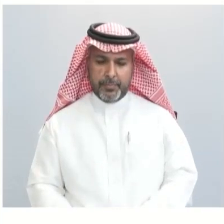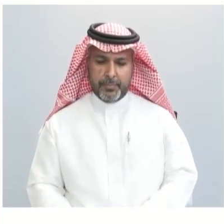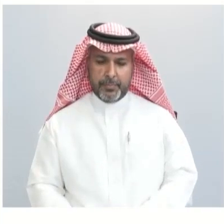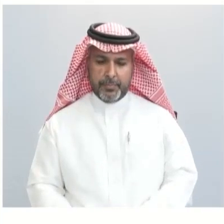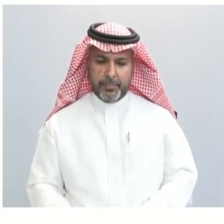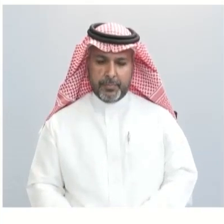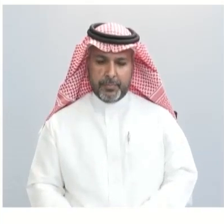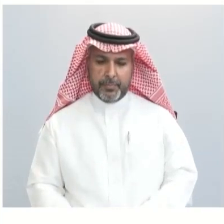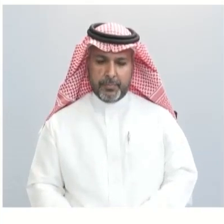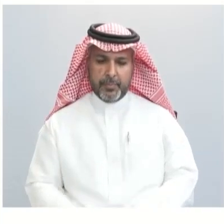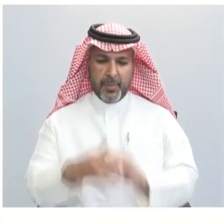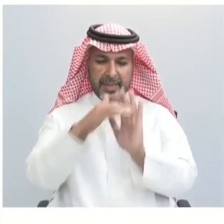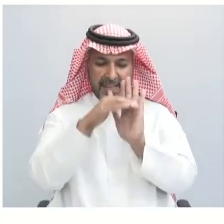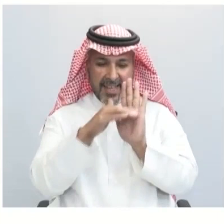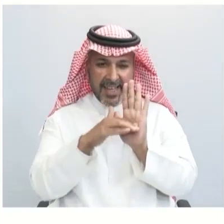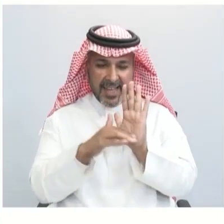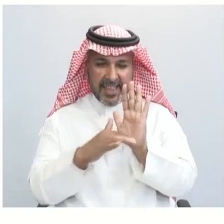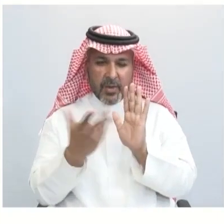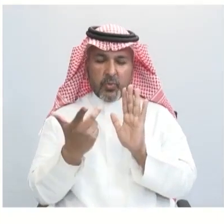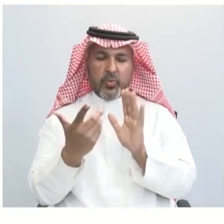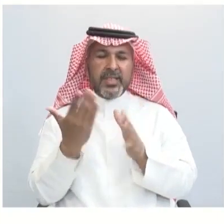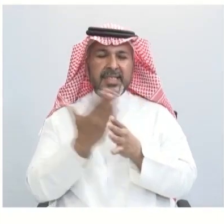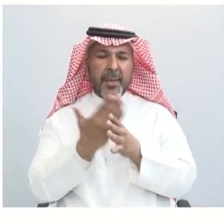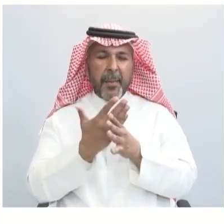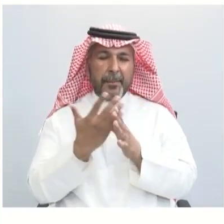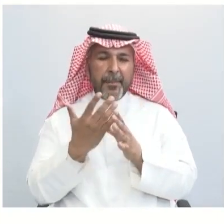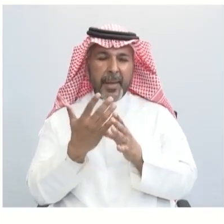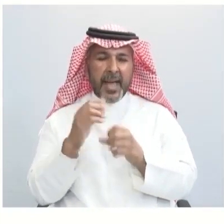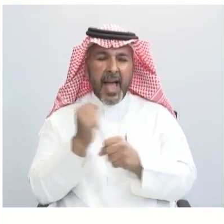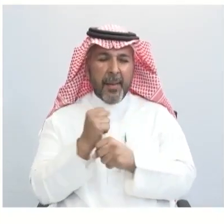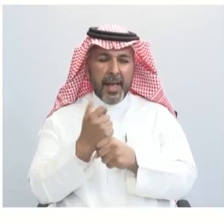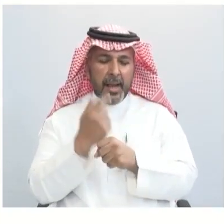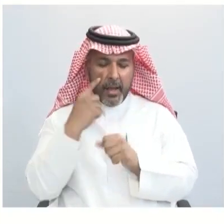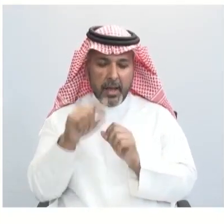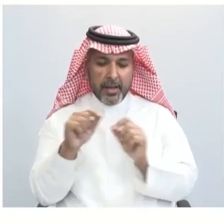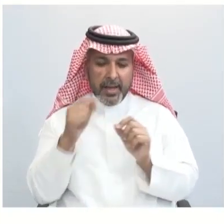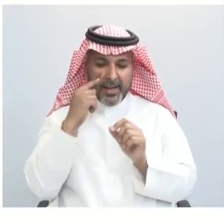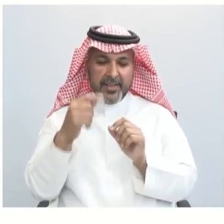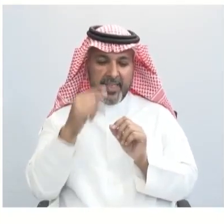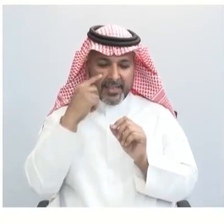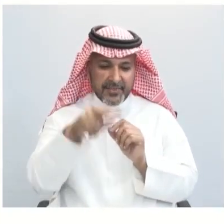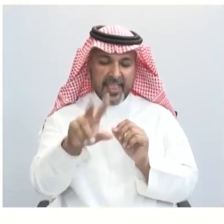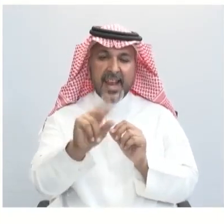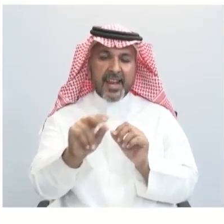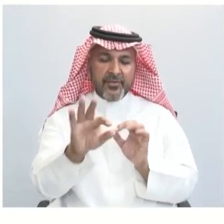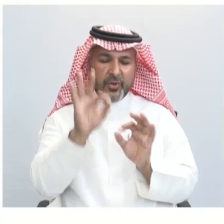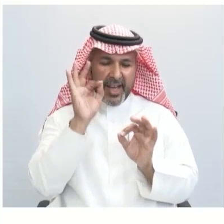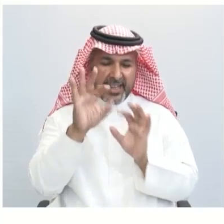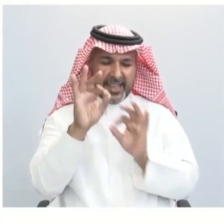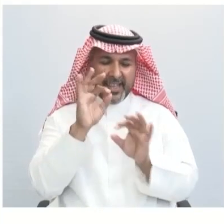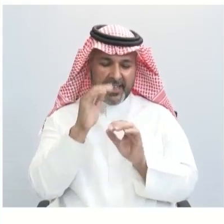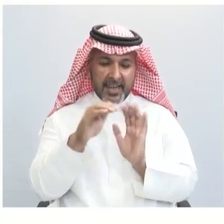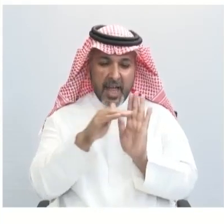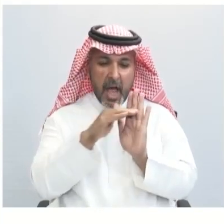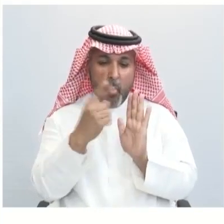بعد ذلك نختار الهدف من المنصة، هنا نختار build website to market my